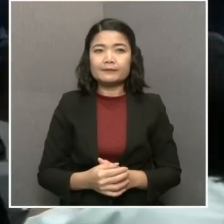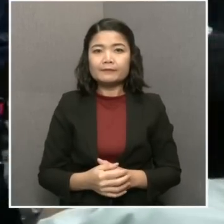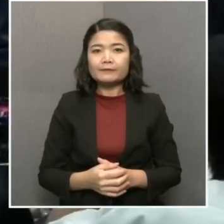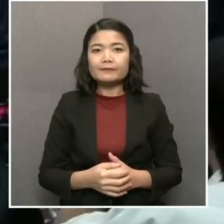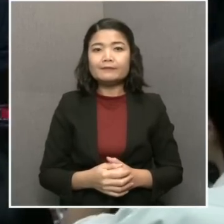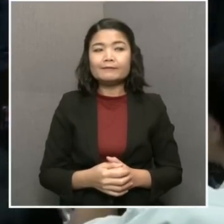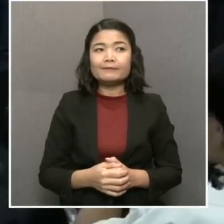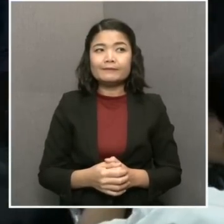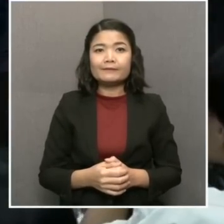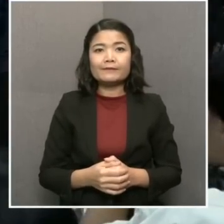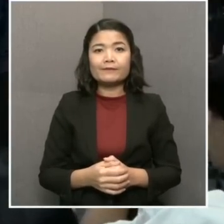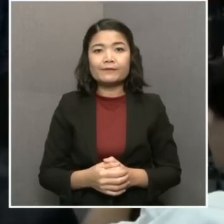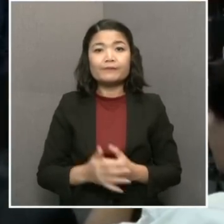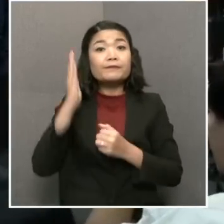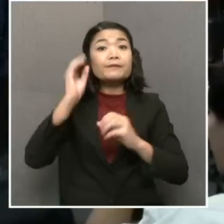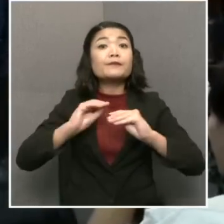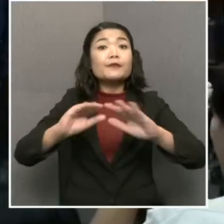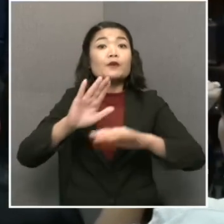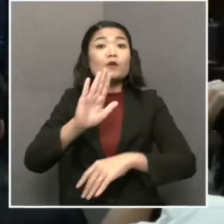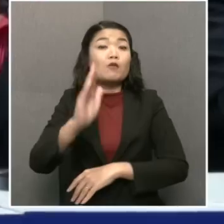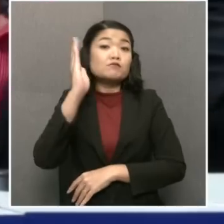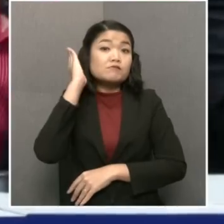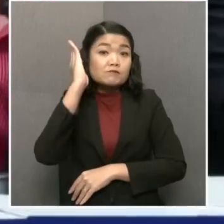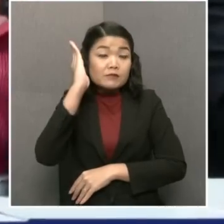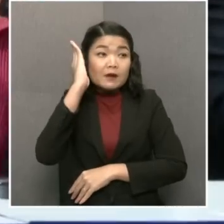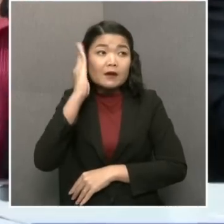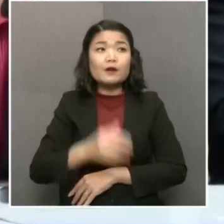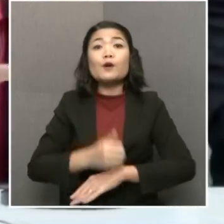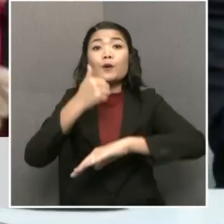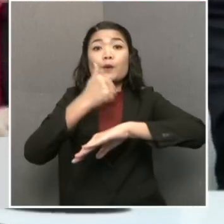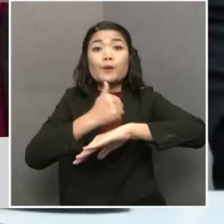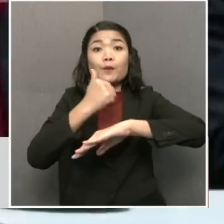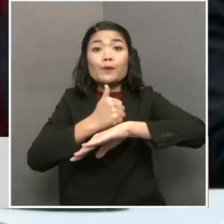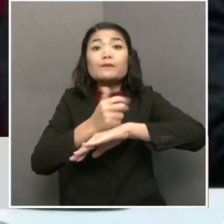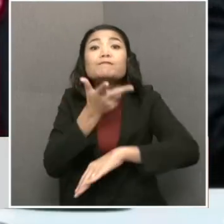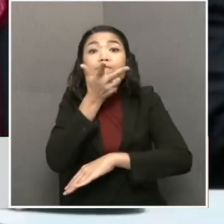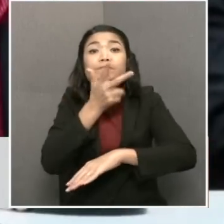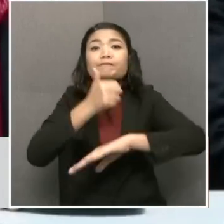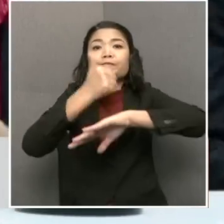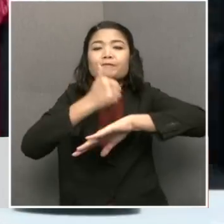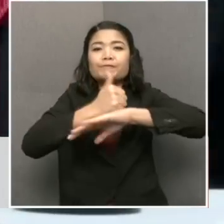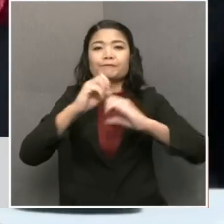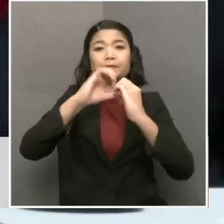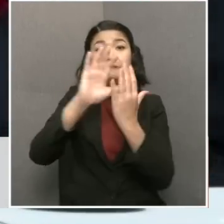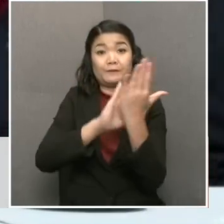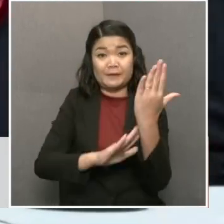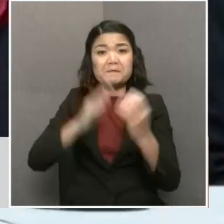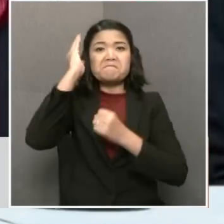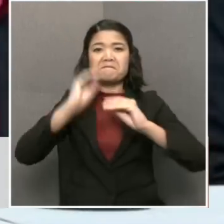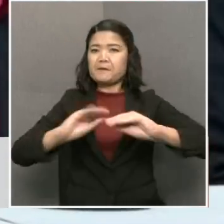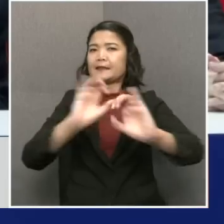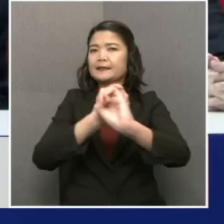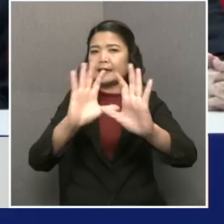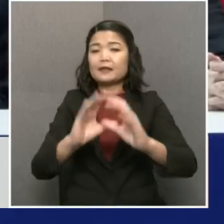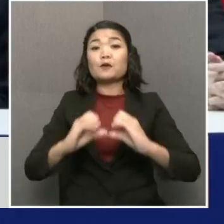นี่ก็เป็นถ้อยแถลงของนายอนุทินชาญวีรกูลหัวหน้าพรรคภูมิใจไทยนะคะที่ประกาศชัดเจนแล้วว่าภูมิใจไทยพร้